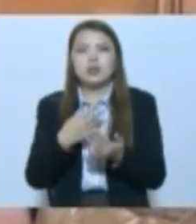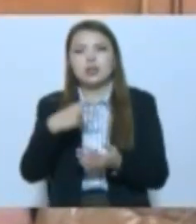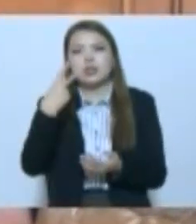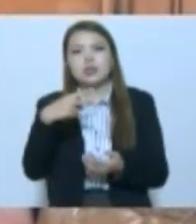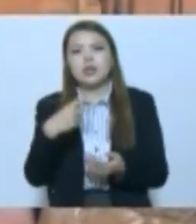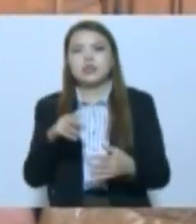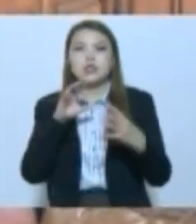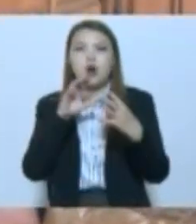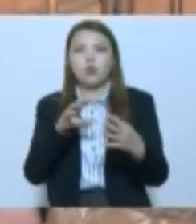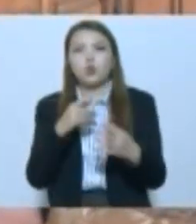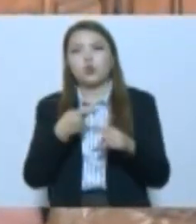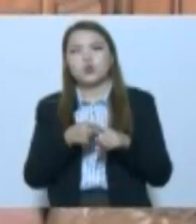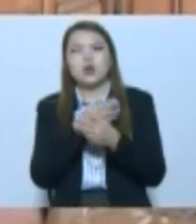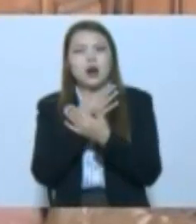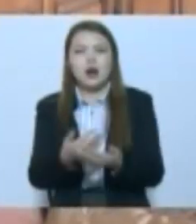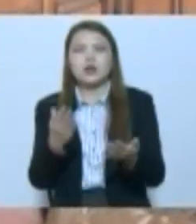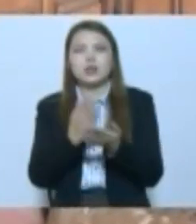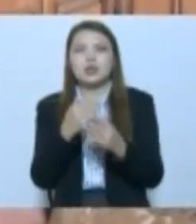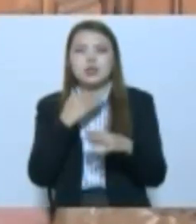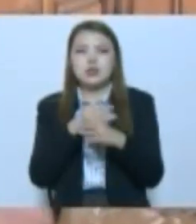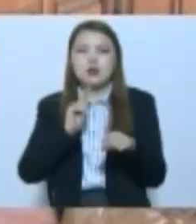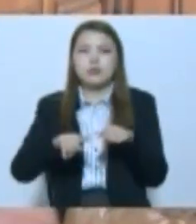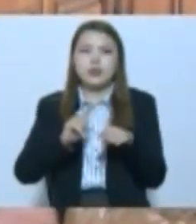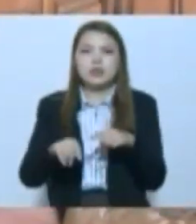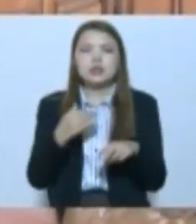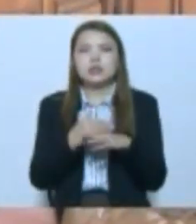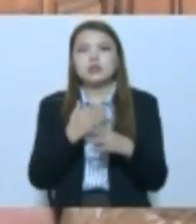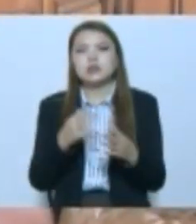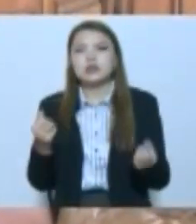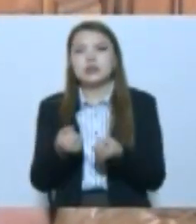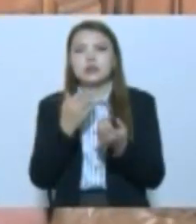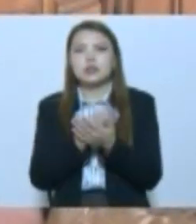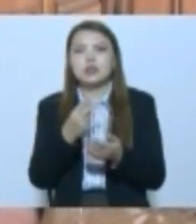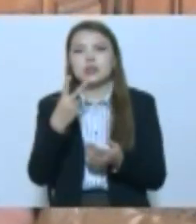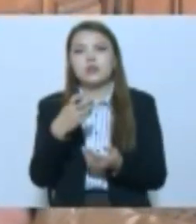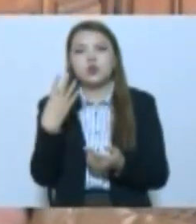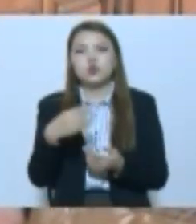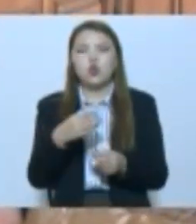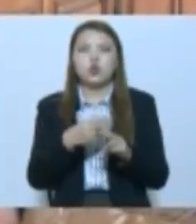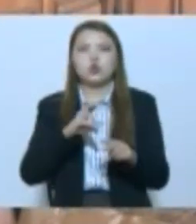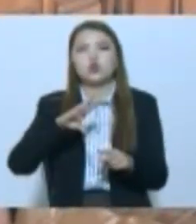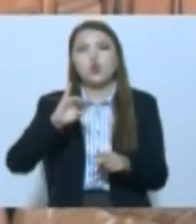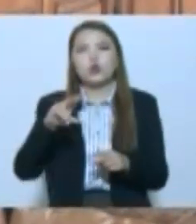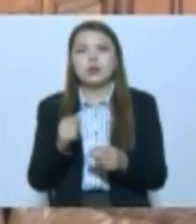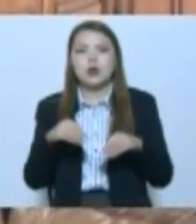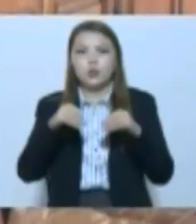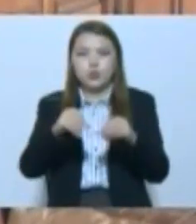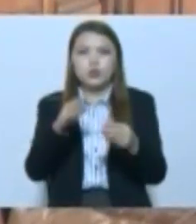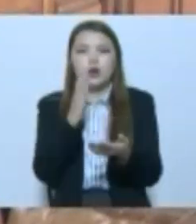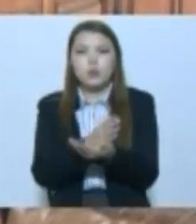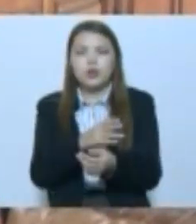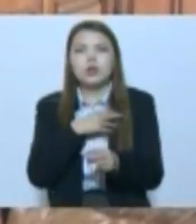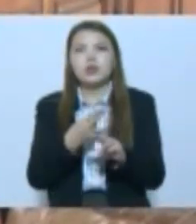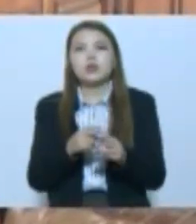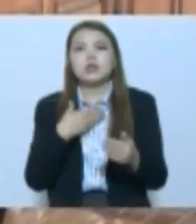20 единиц спецтехники. На сегодняшний день объем рассыпленного инертного материала составляет 249 тонн. Были засыпаны спуски на центральной дороге,